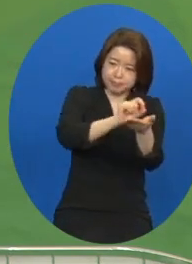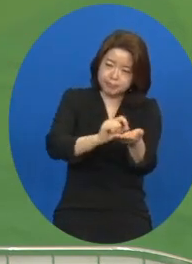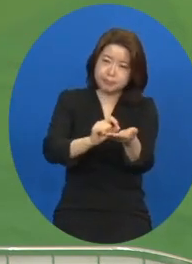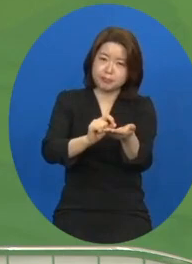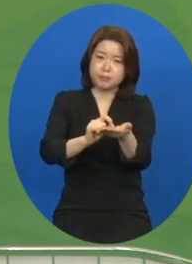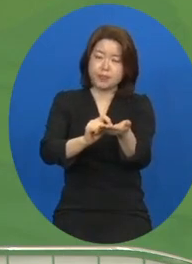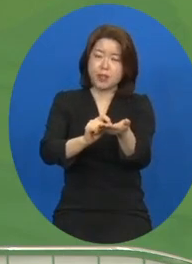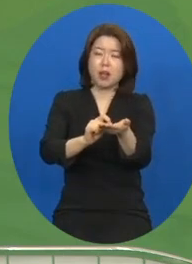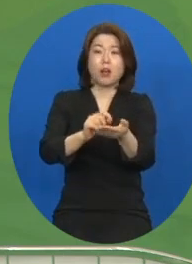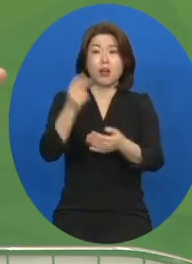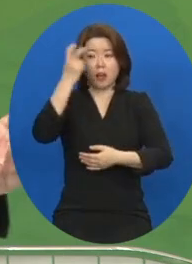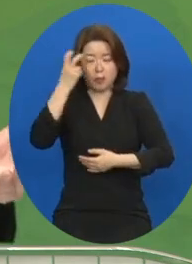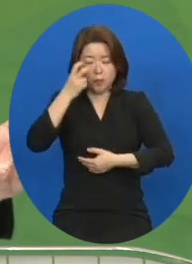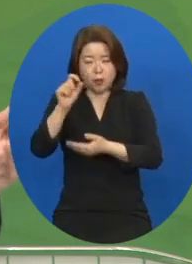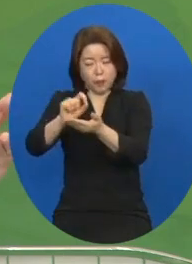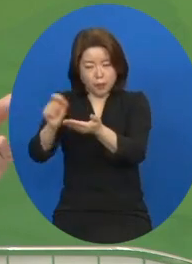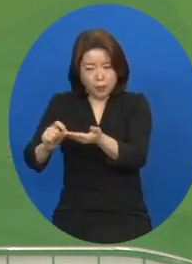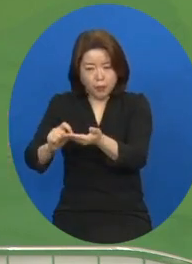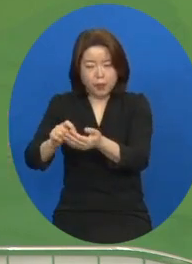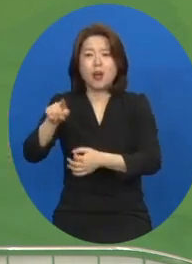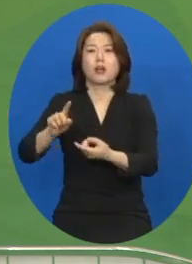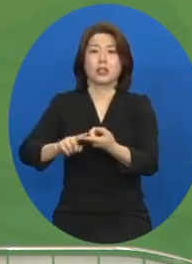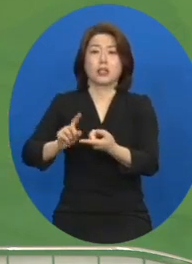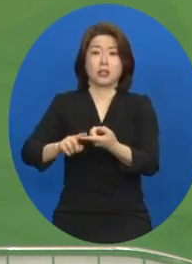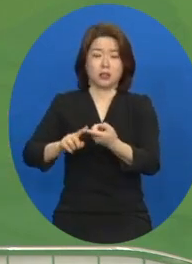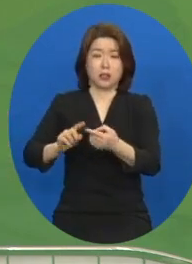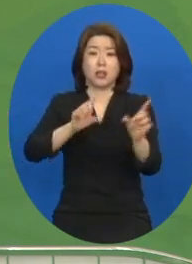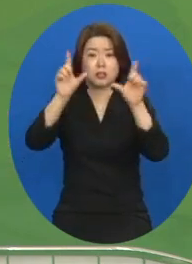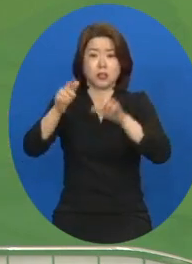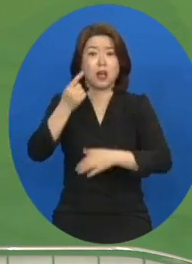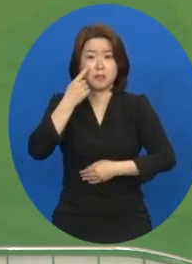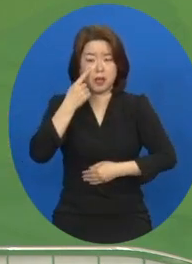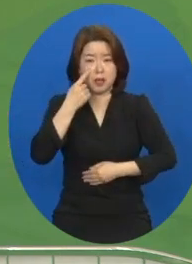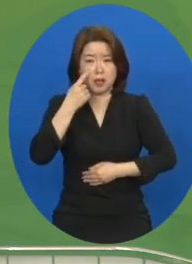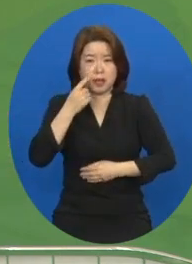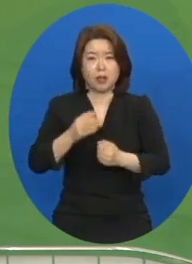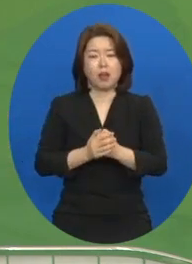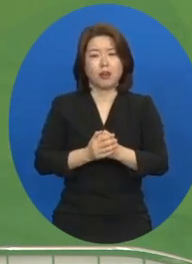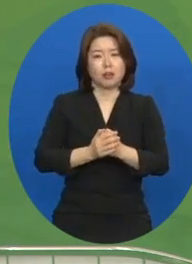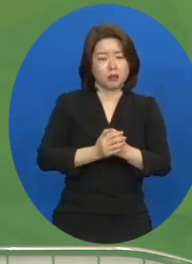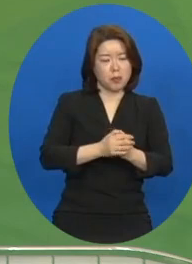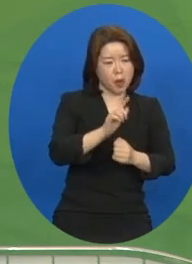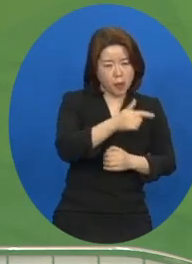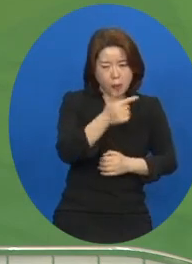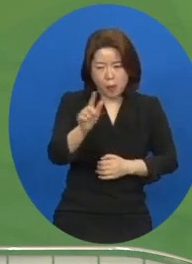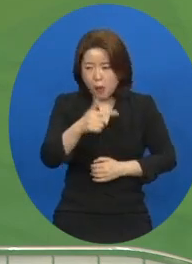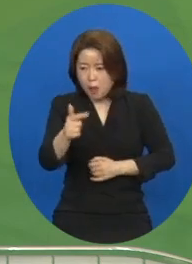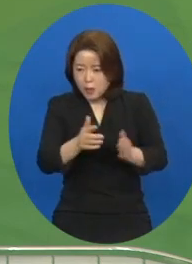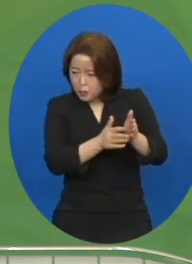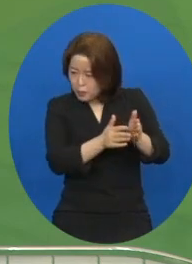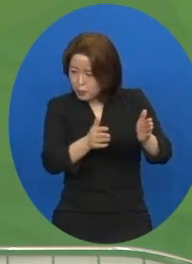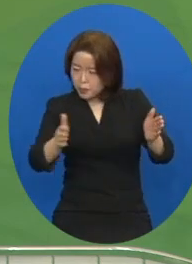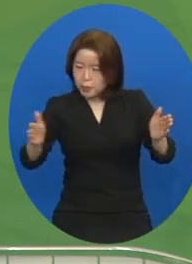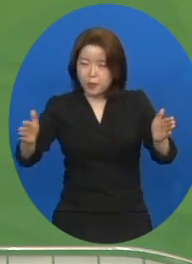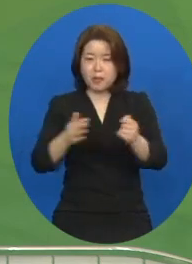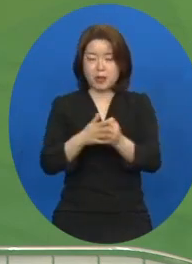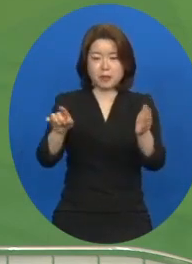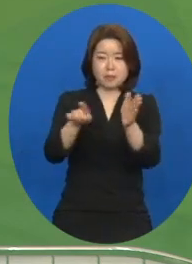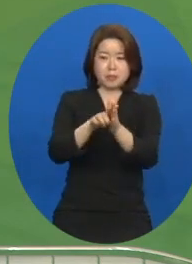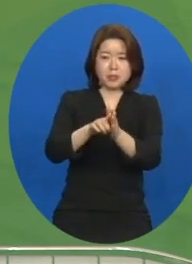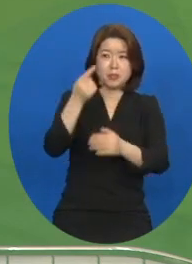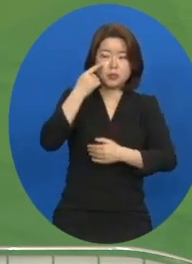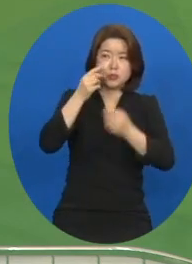점검하고 기록하며 그렇게 살아보자는 거예요. 그러면 반드시 주를 바라보는 믿음의 눈이